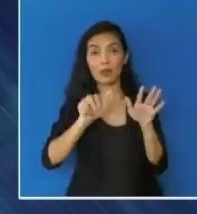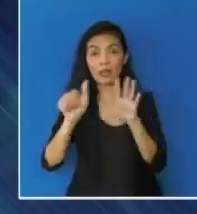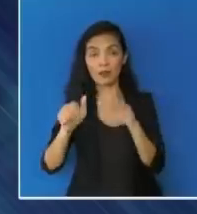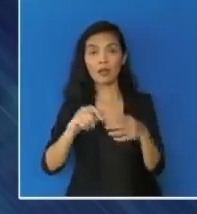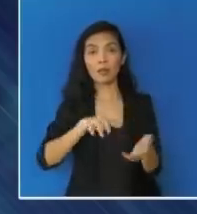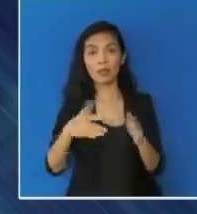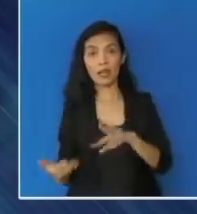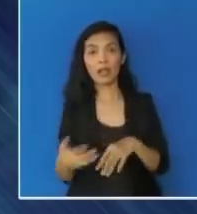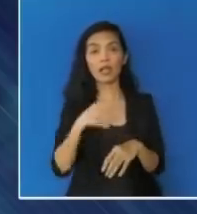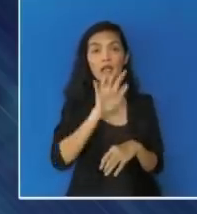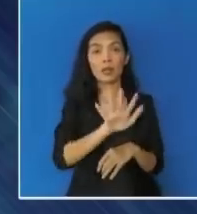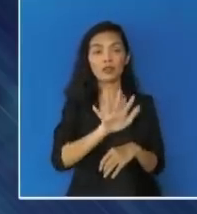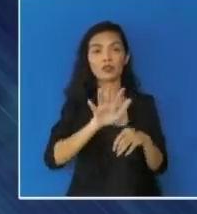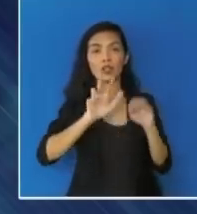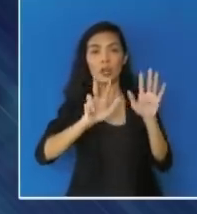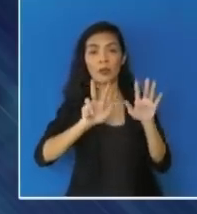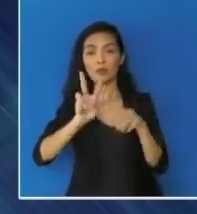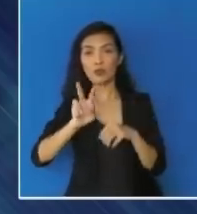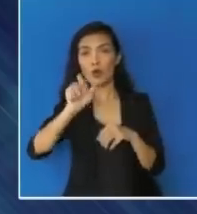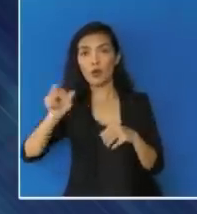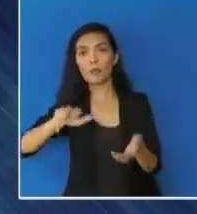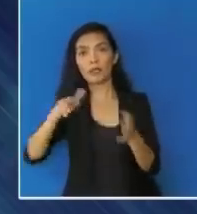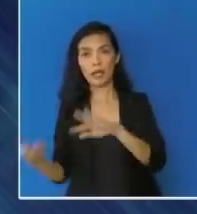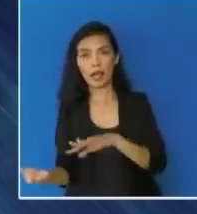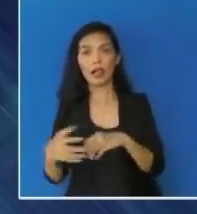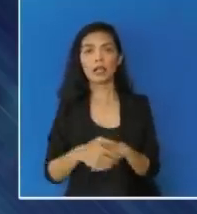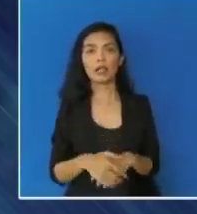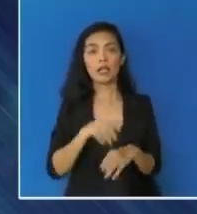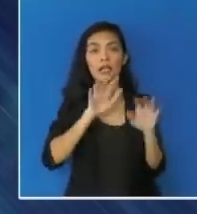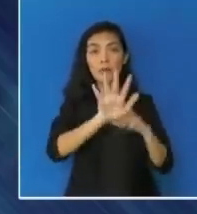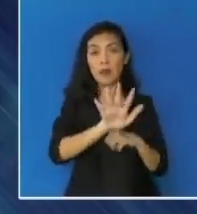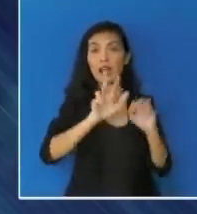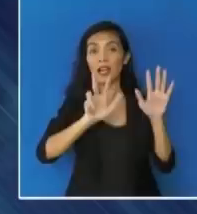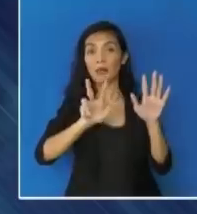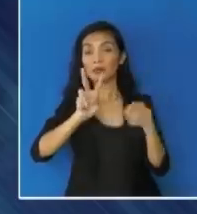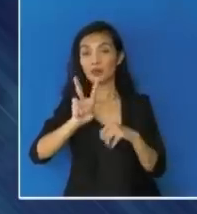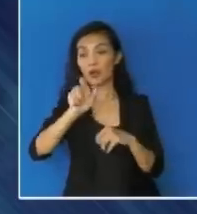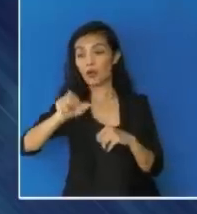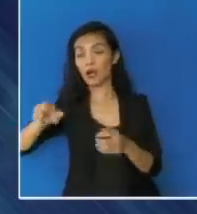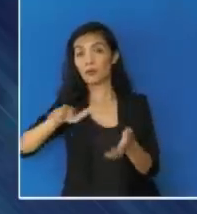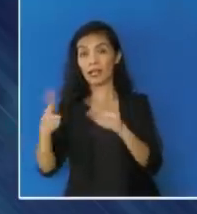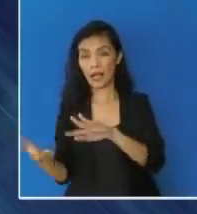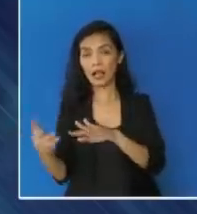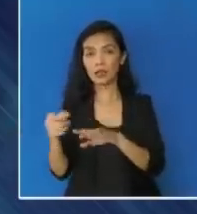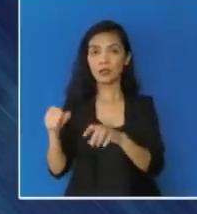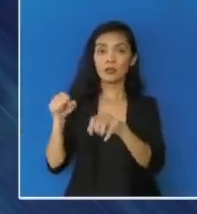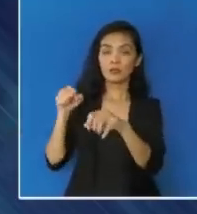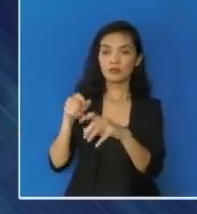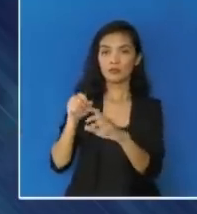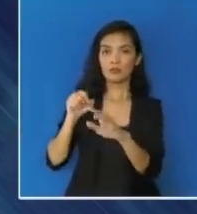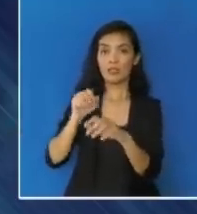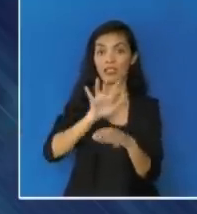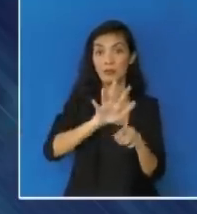orang. 582 ini adalah kasus yang meninggal konfirmasi positif